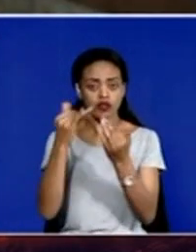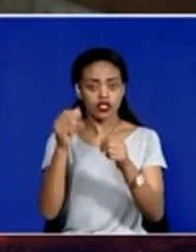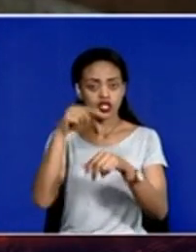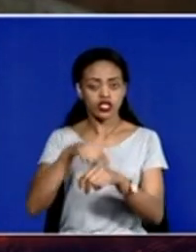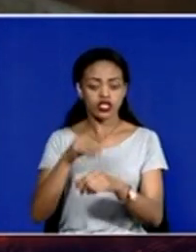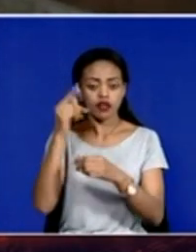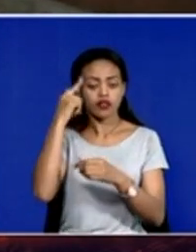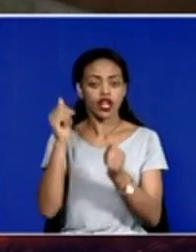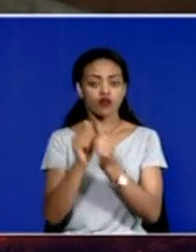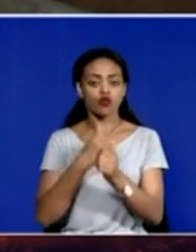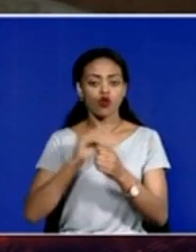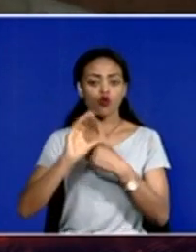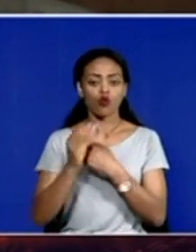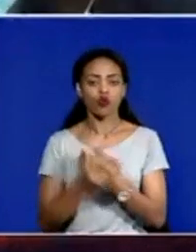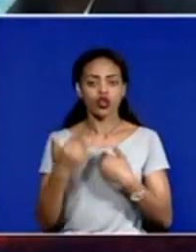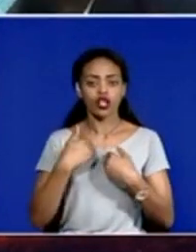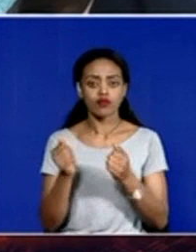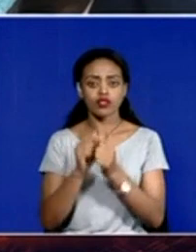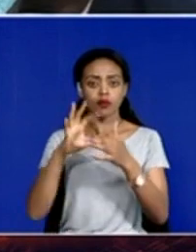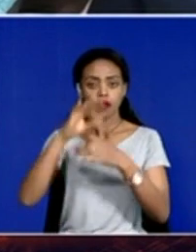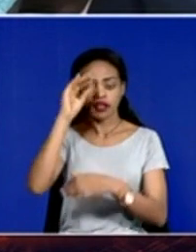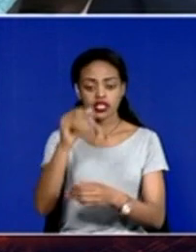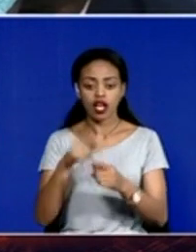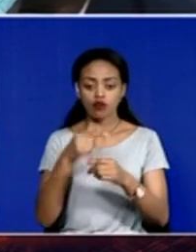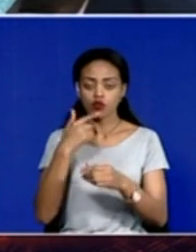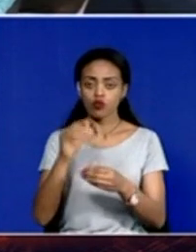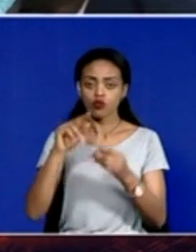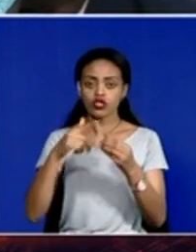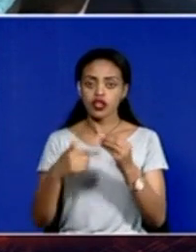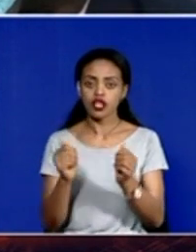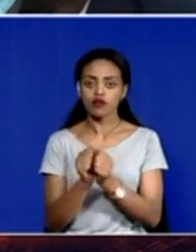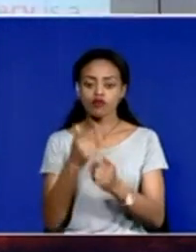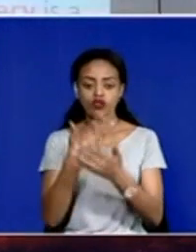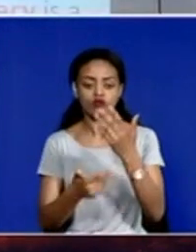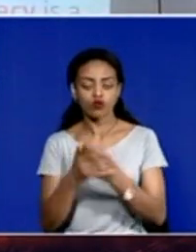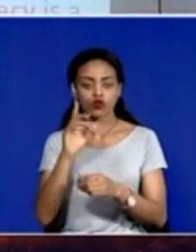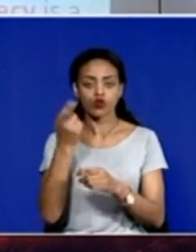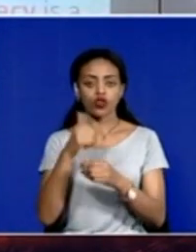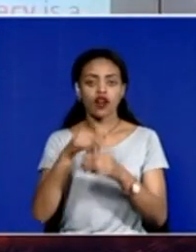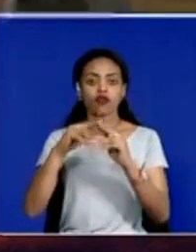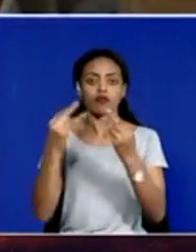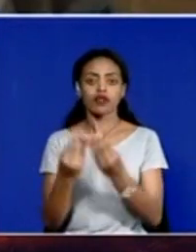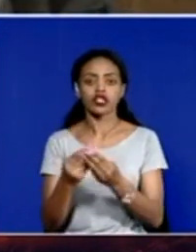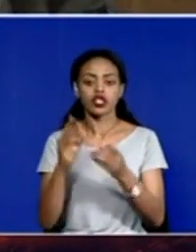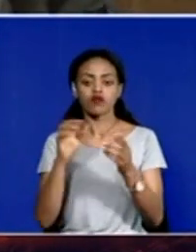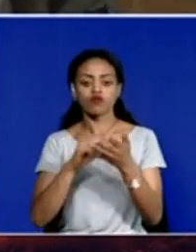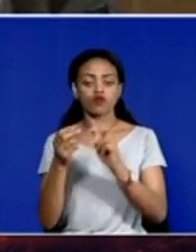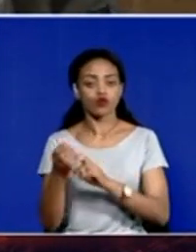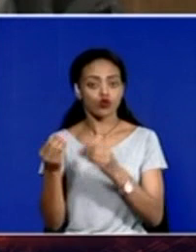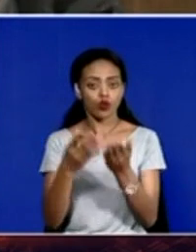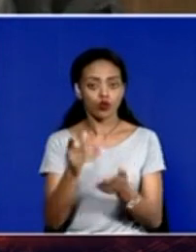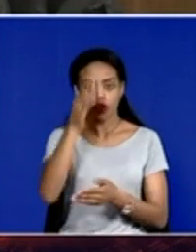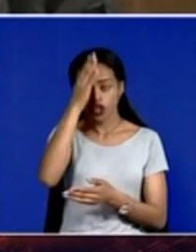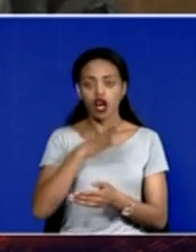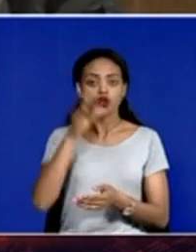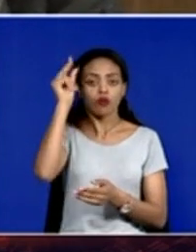ኣብ ትግራይ ምስ ዘለሉ ኩነታትን ግንዛብ ማሕበረሰብን ኣብ ዝብሉ ዛዕባታት ምስሶም ሞያታት ዘተየ ኮይኑ ኣብቲ መድረኽ መፅናዕታዊ ፅሑፍ ዘቕረቡ ኣይተ በሪሁ ገብረ